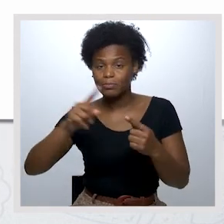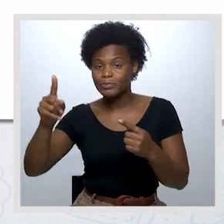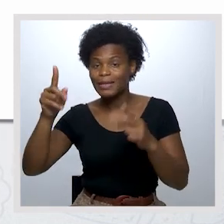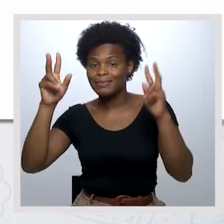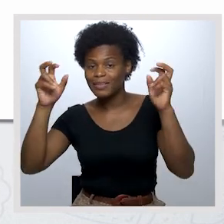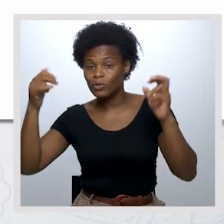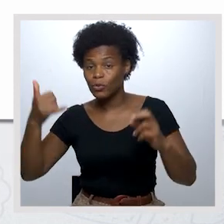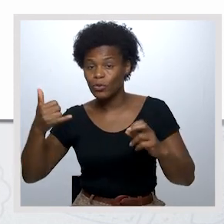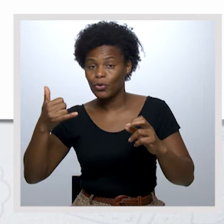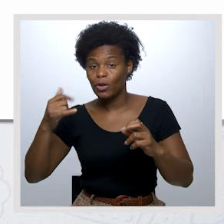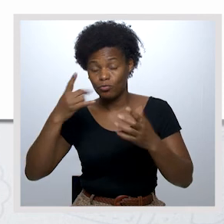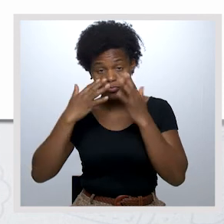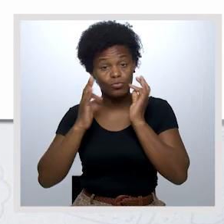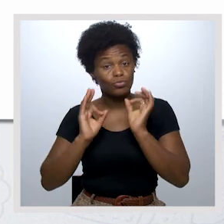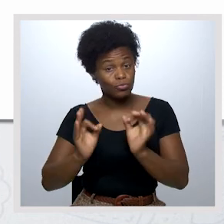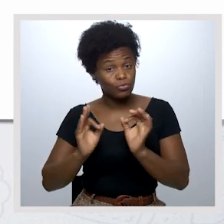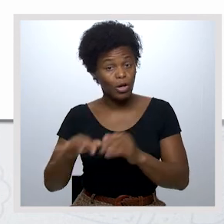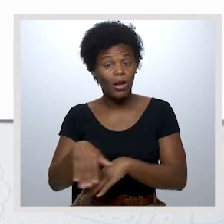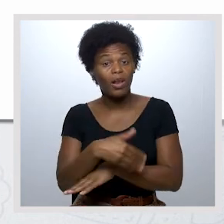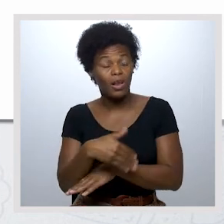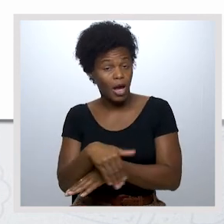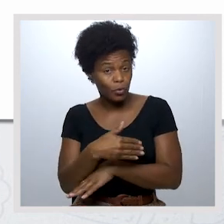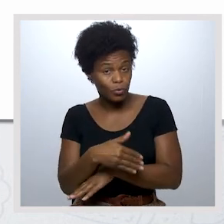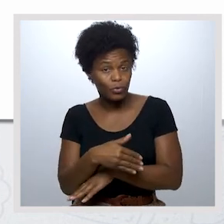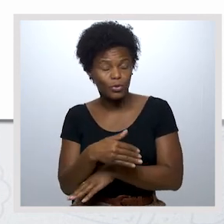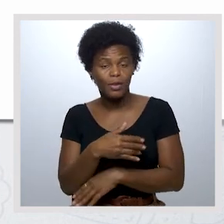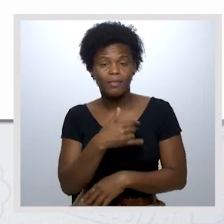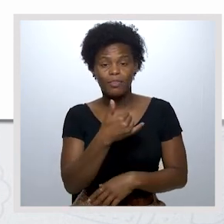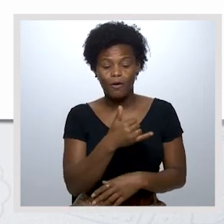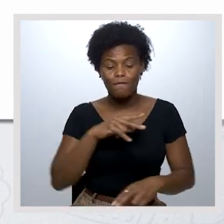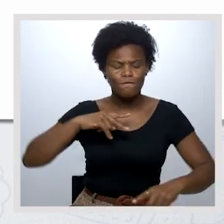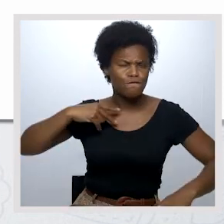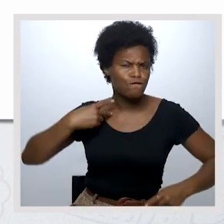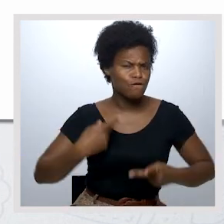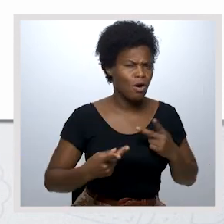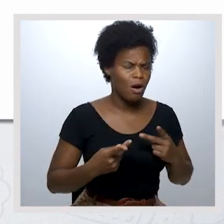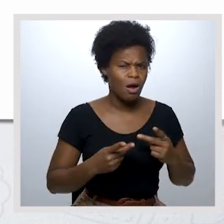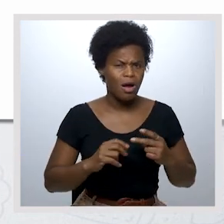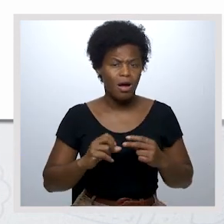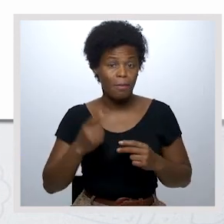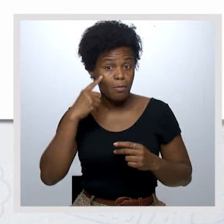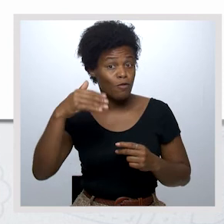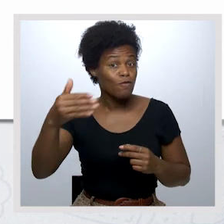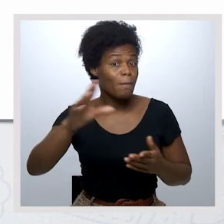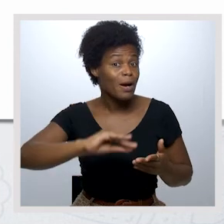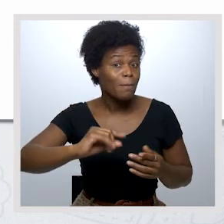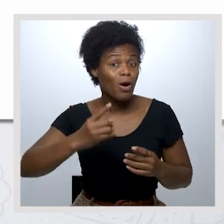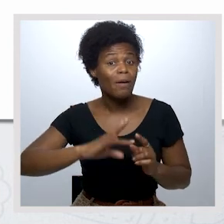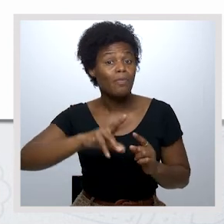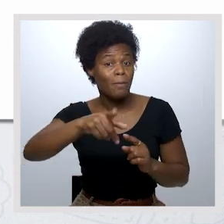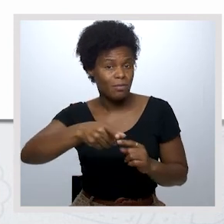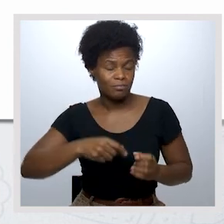2, prudence sur la route, de violentes pluies prévues pour demain.